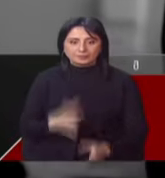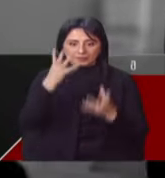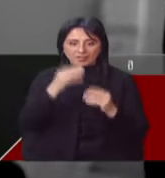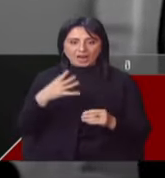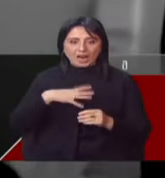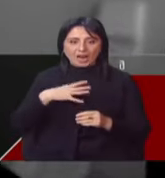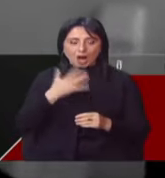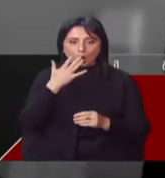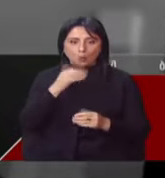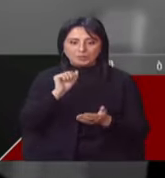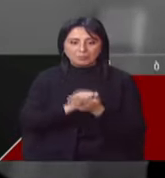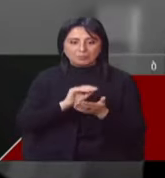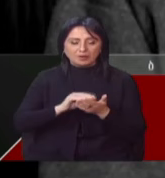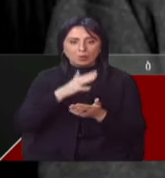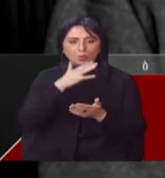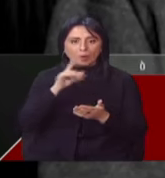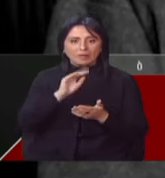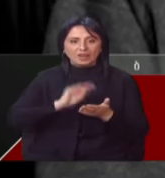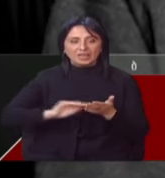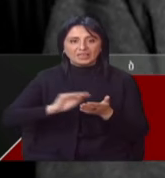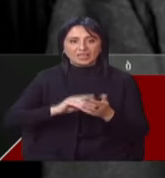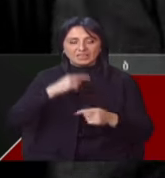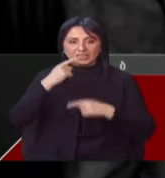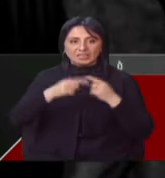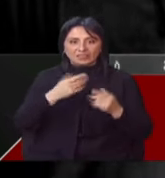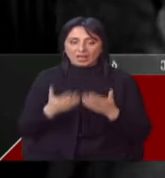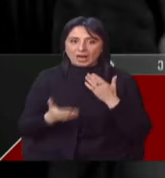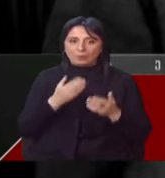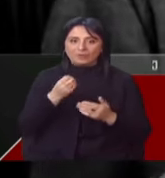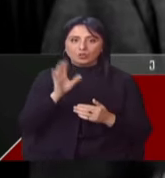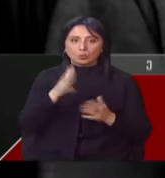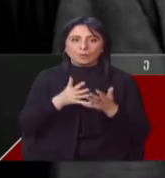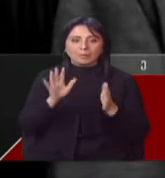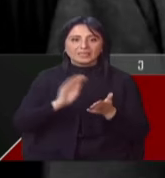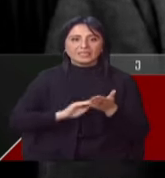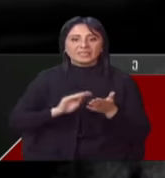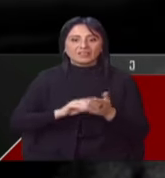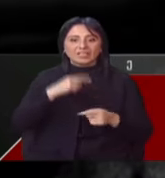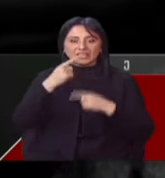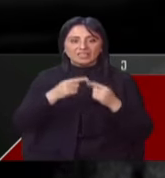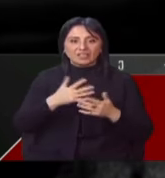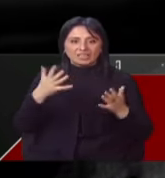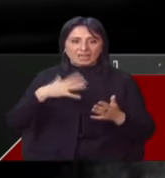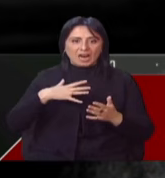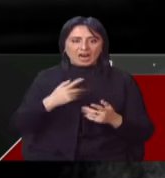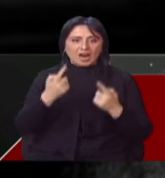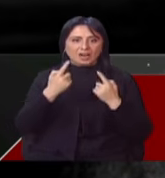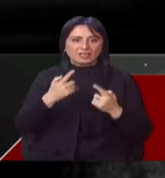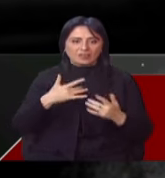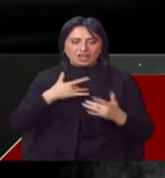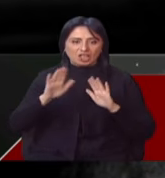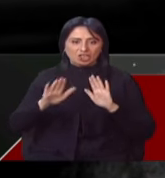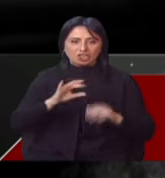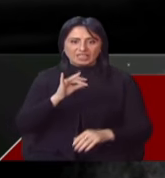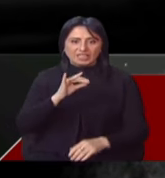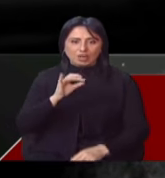ში ქართულ თუ უცხოურ პრესაში უამრავი რამ დაიწერა და ითქვა და ალბათ კიდევ უფრო მეტი დაიწერება და ითქმება დიდ ქართულ კინორეჟისორზე